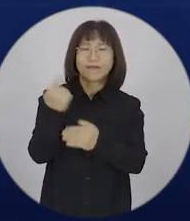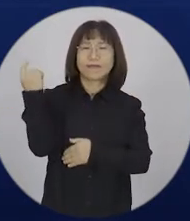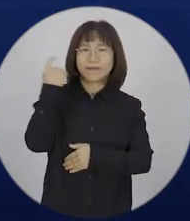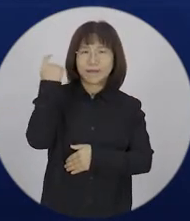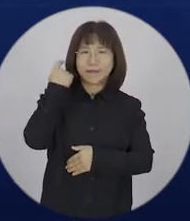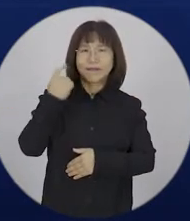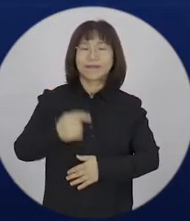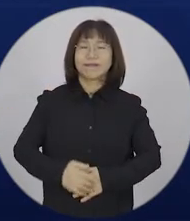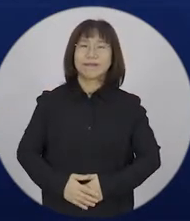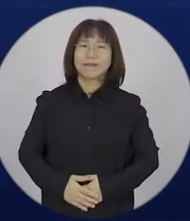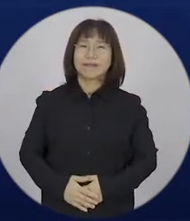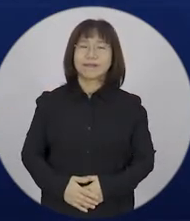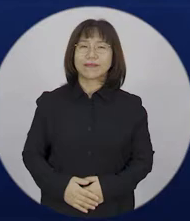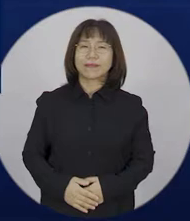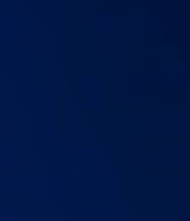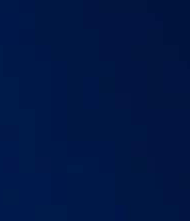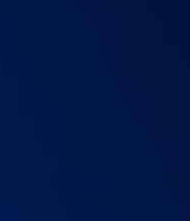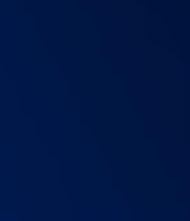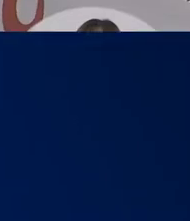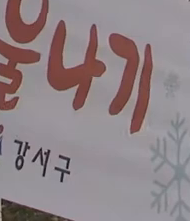주간 주요 소식입니다.